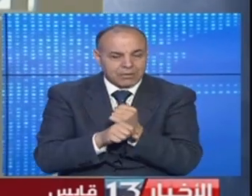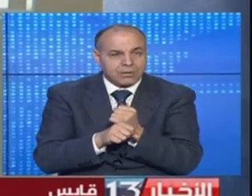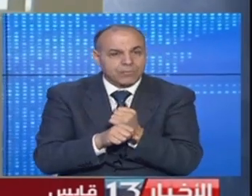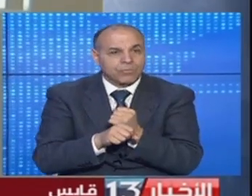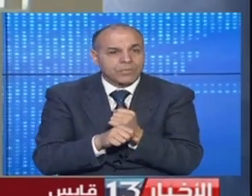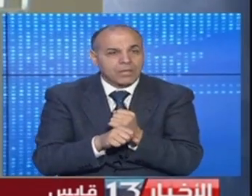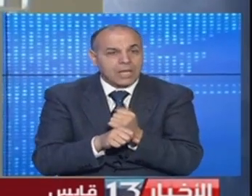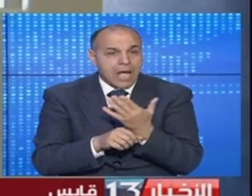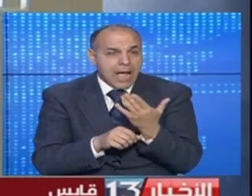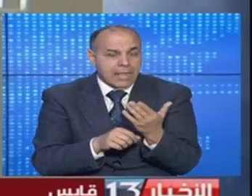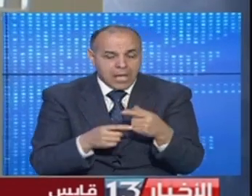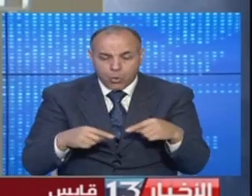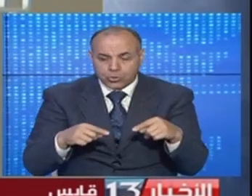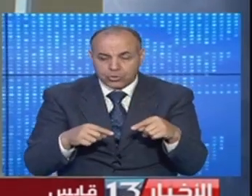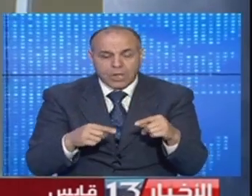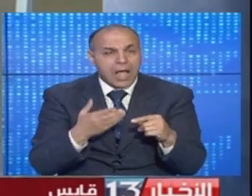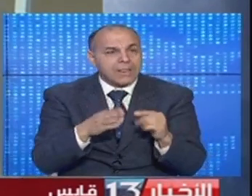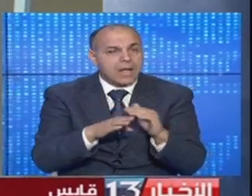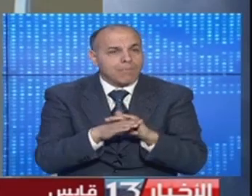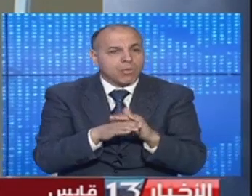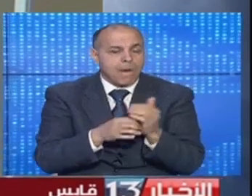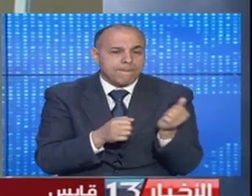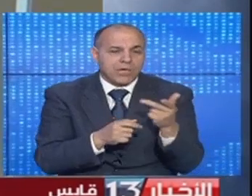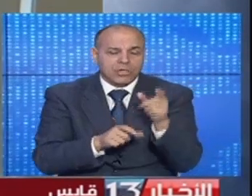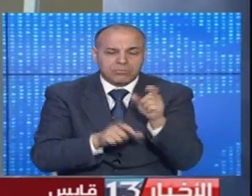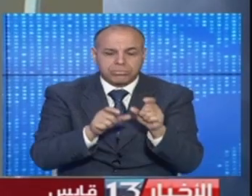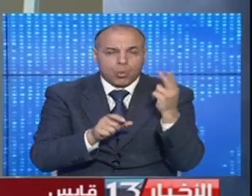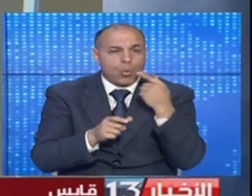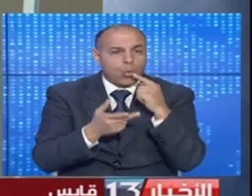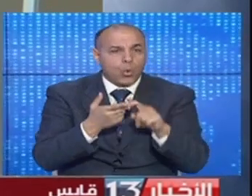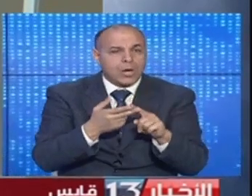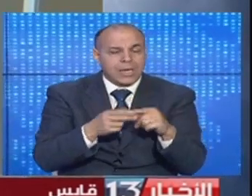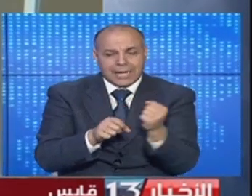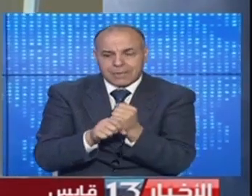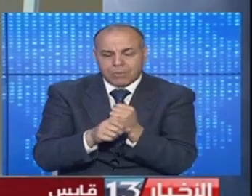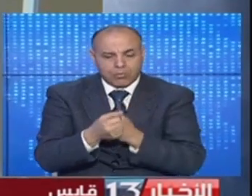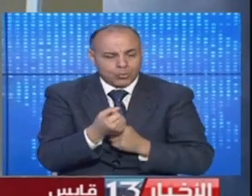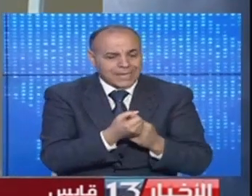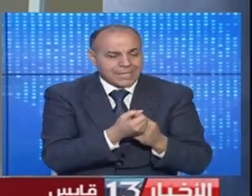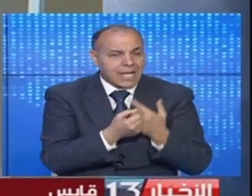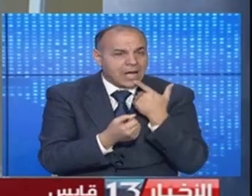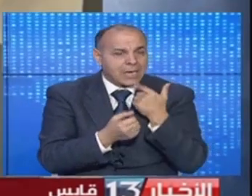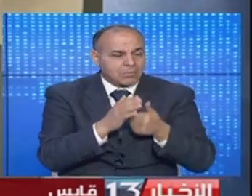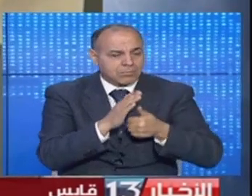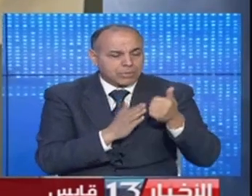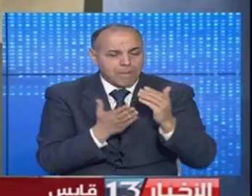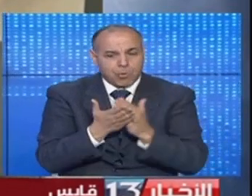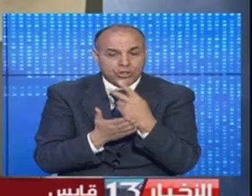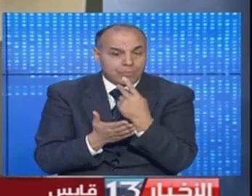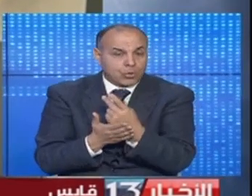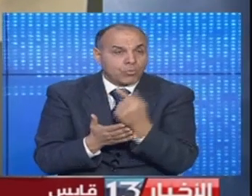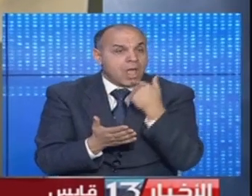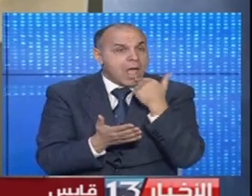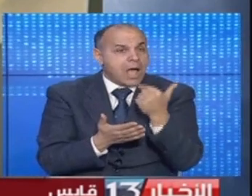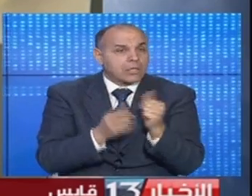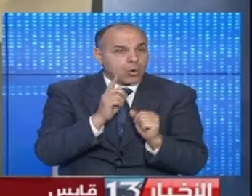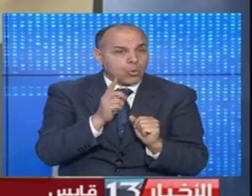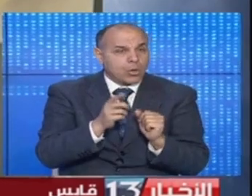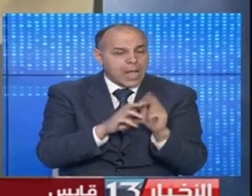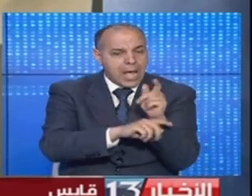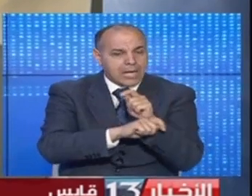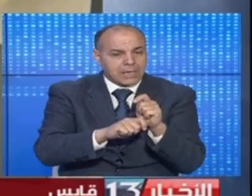هذه الورشه تندرج في اطار اعداد الطلبه لمسارهم المهنيه ومساعدتهم على النجاح في مشاريعهم من خلال